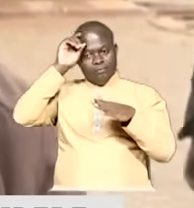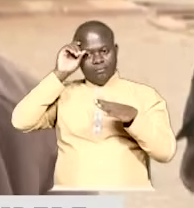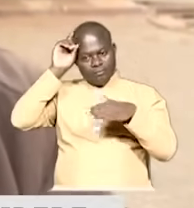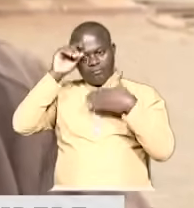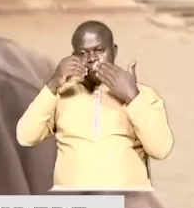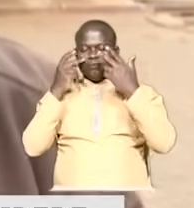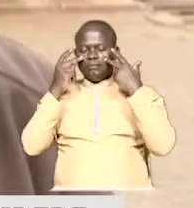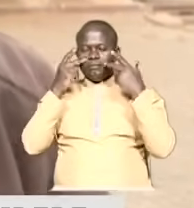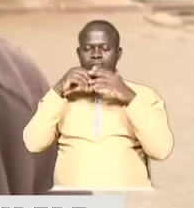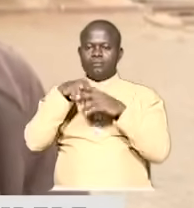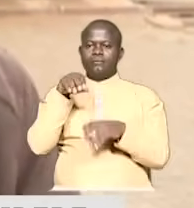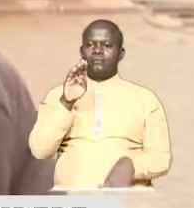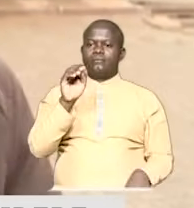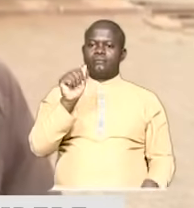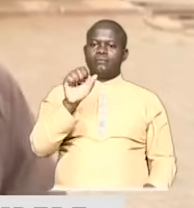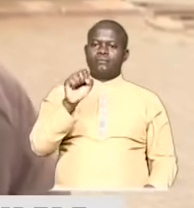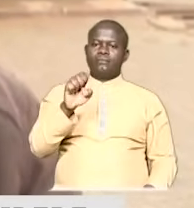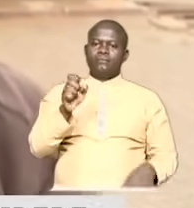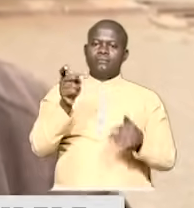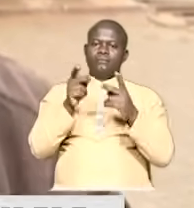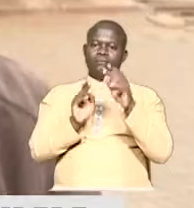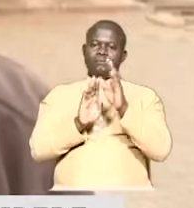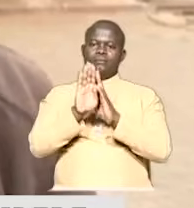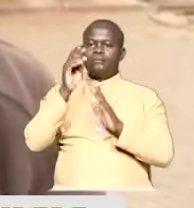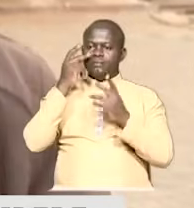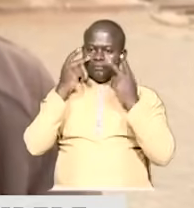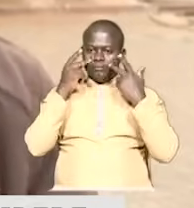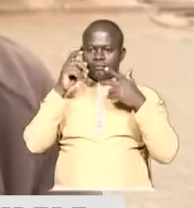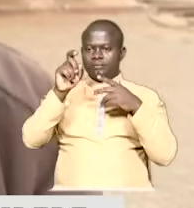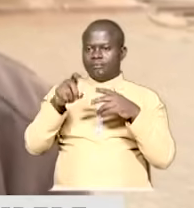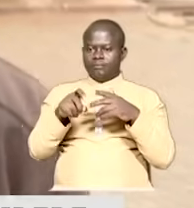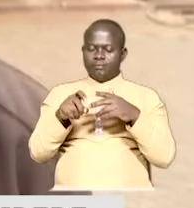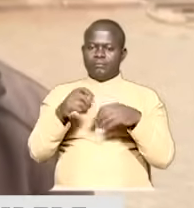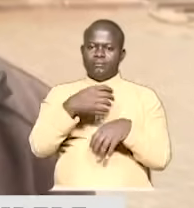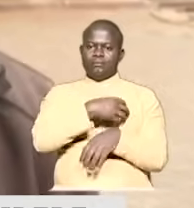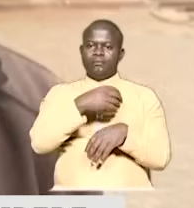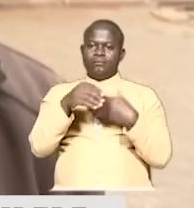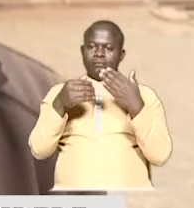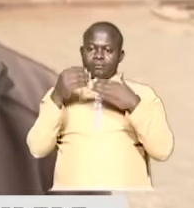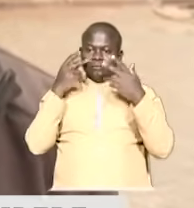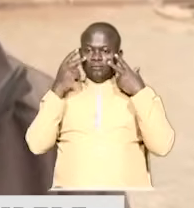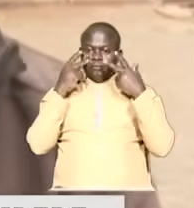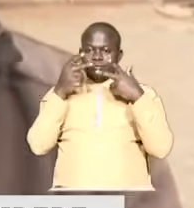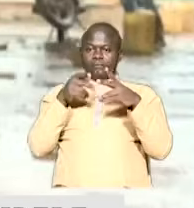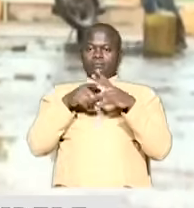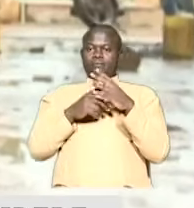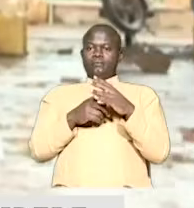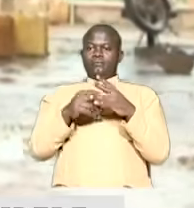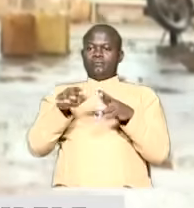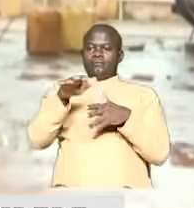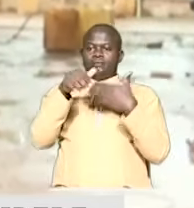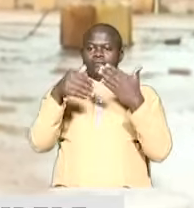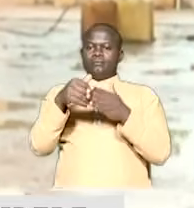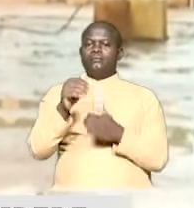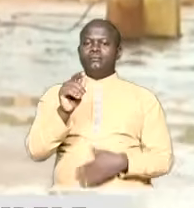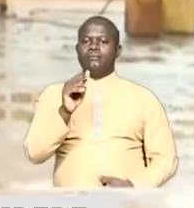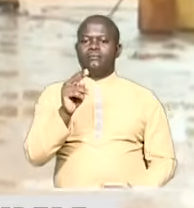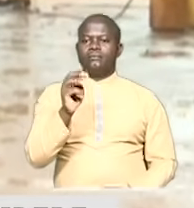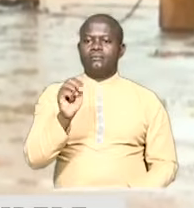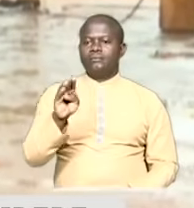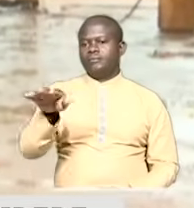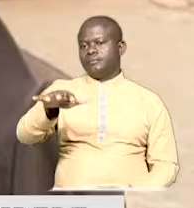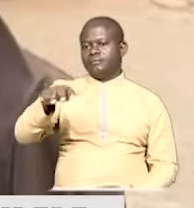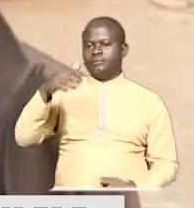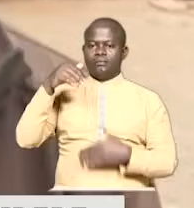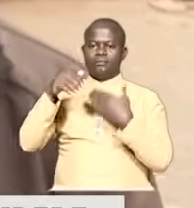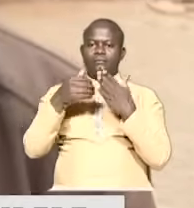ibona kuri basarano ari gutera imbere ibona ko hakenewe n'agakiriro. Urabona kuba turi gukanikisha aha ikinamba kiri hano inyuma ni